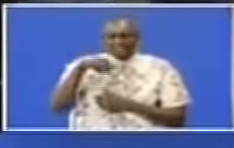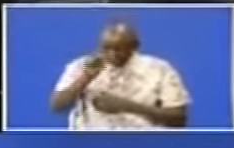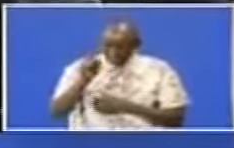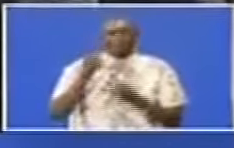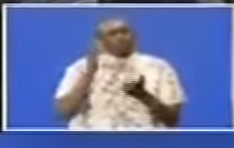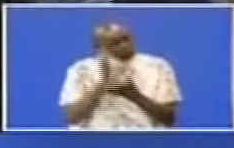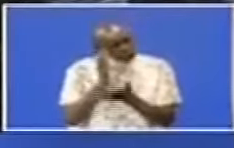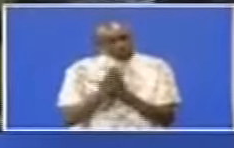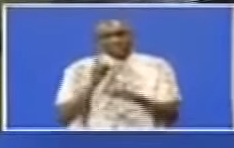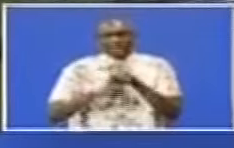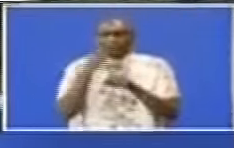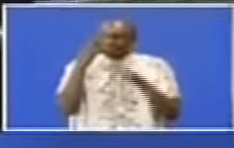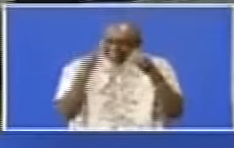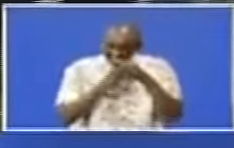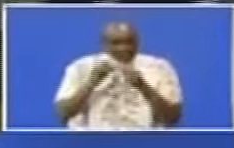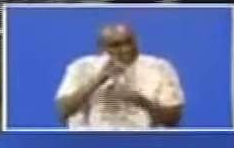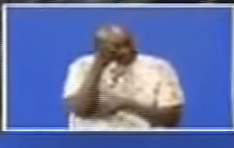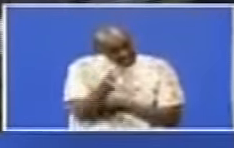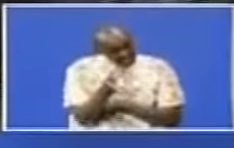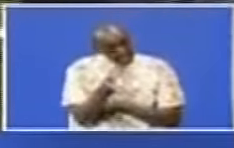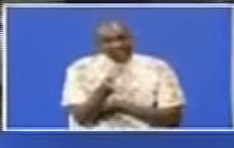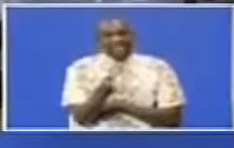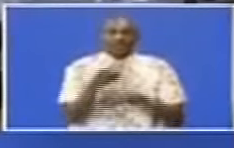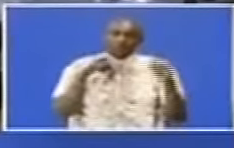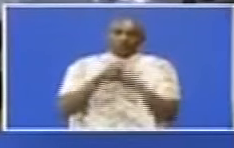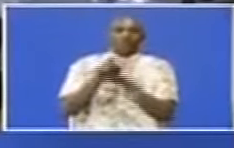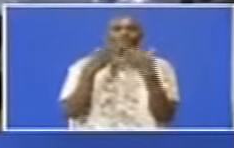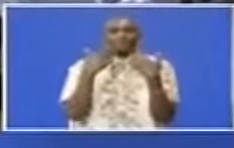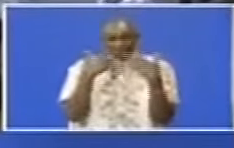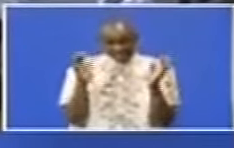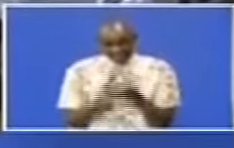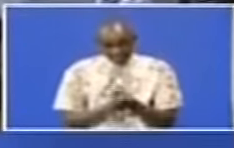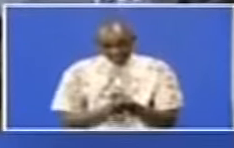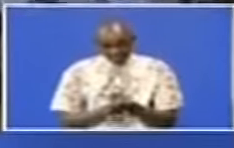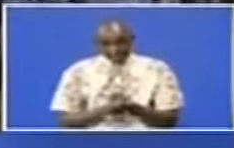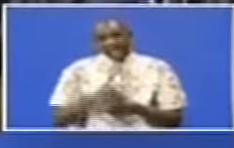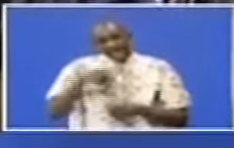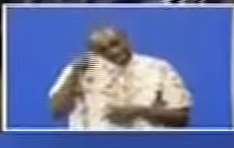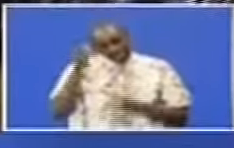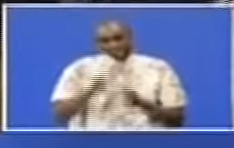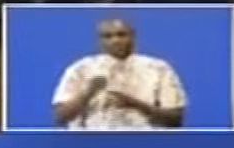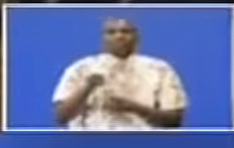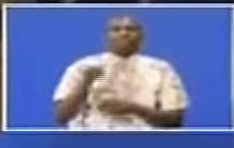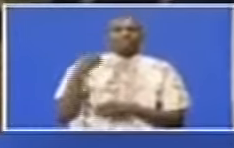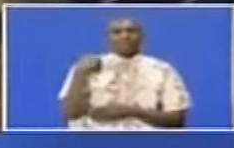kushinda mbio hizo baada ya dakika 28 sekunde 19.6. Leonardo Basotona alimaliza watatu.